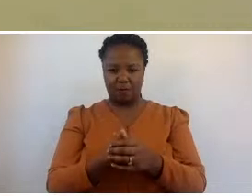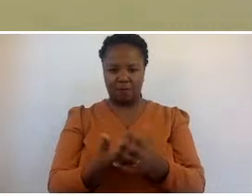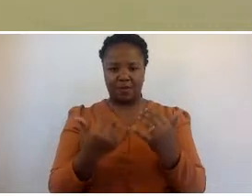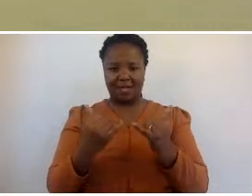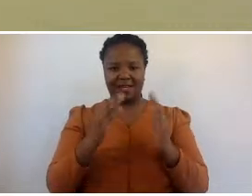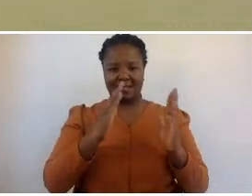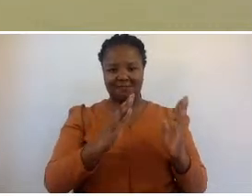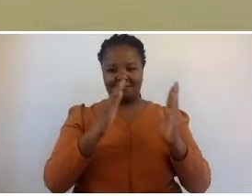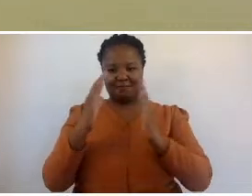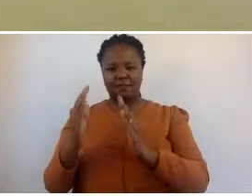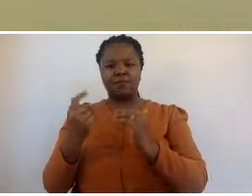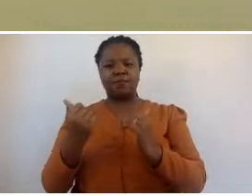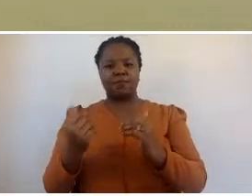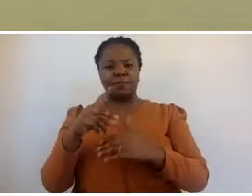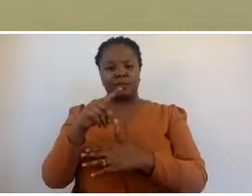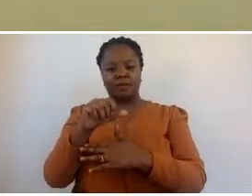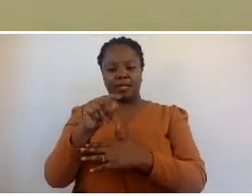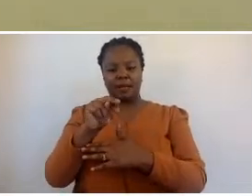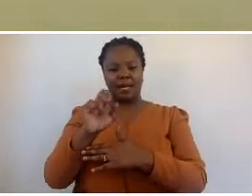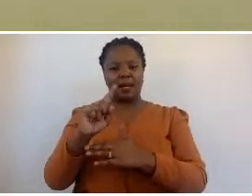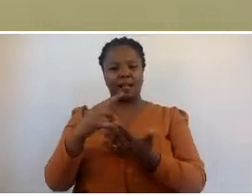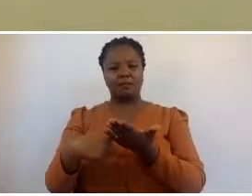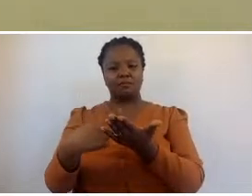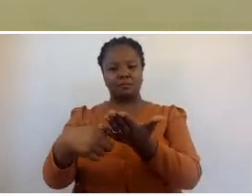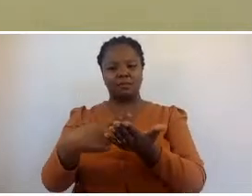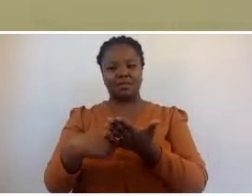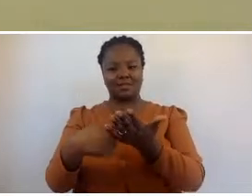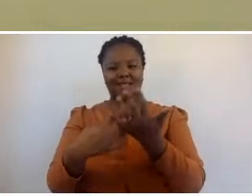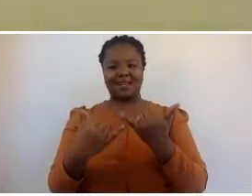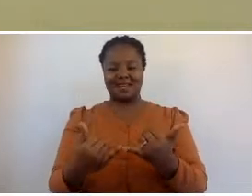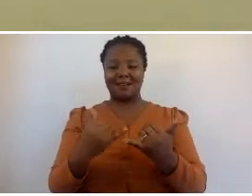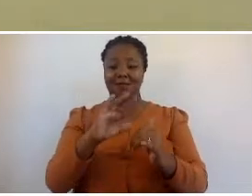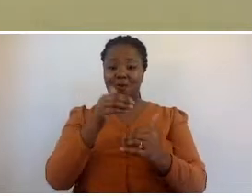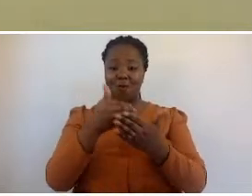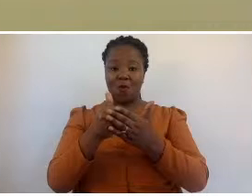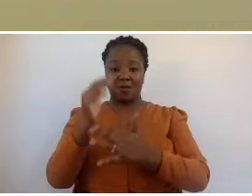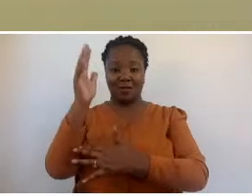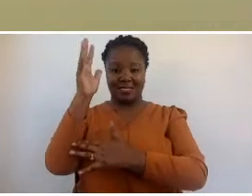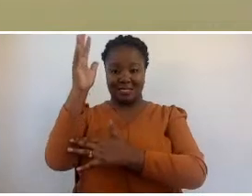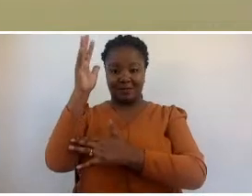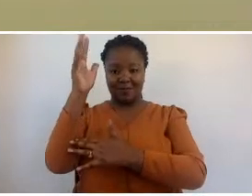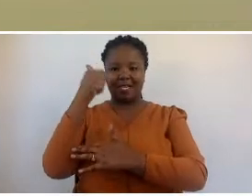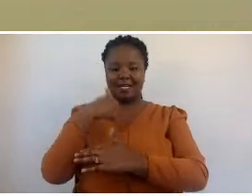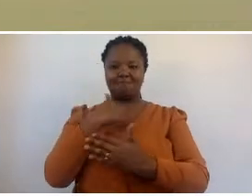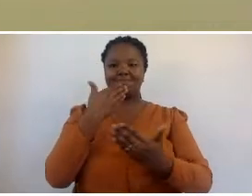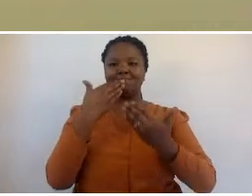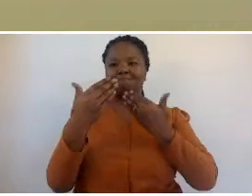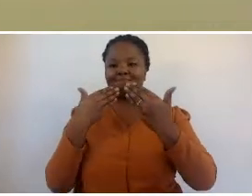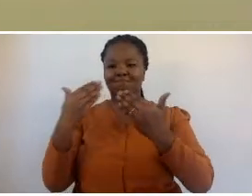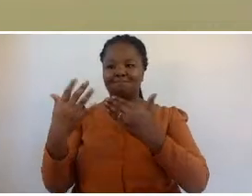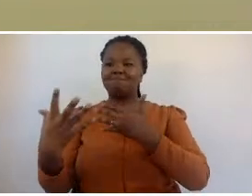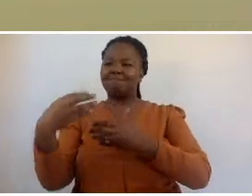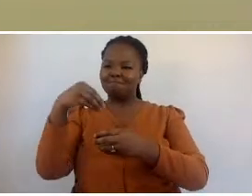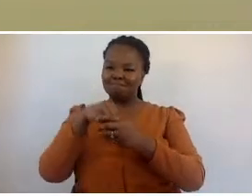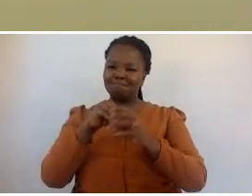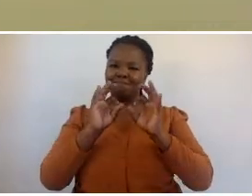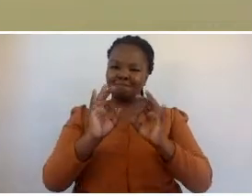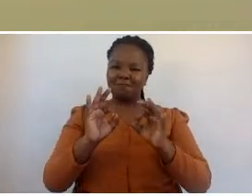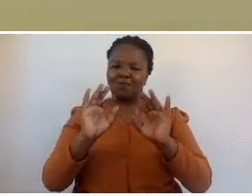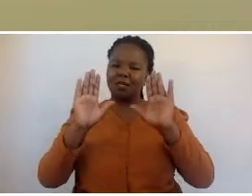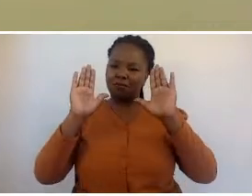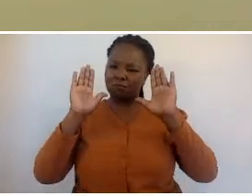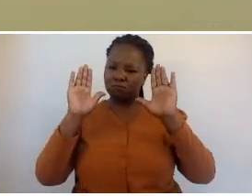nous touchons à la fin de la réunion débat et je tiens à remercier tous les intervenants de leur participation et de leurs excellentes contributions à